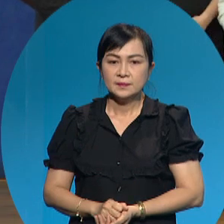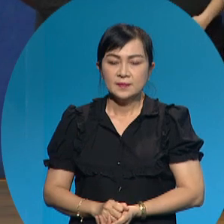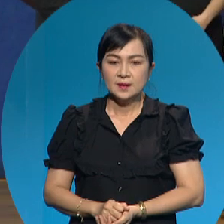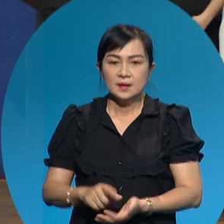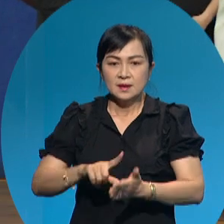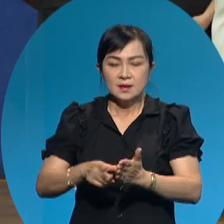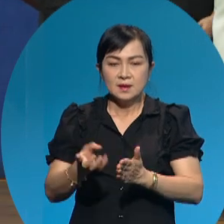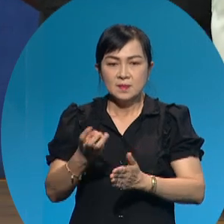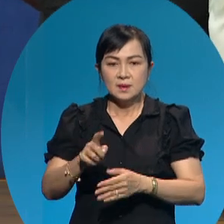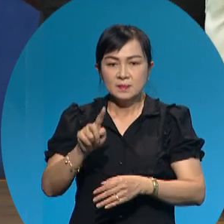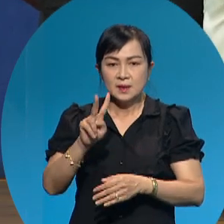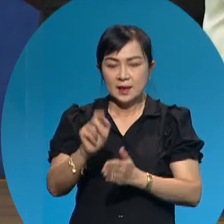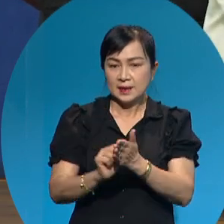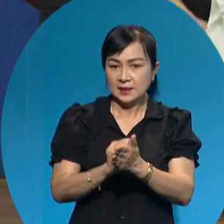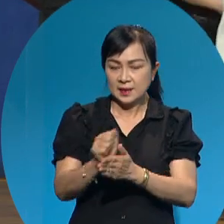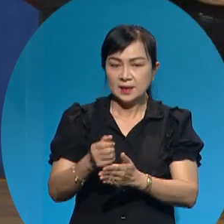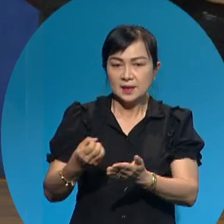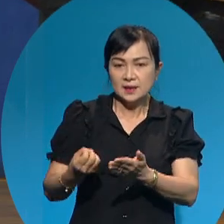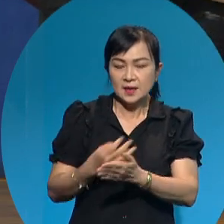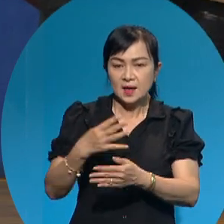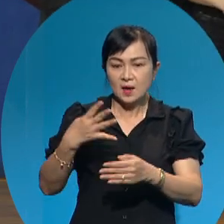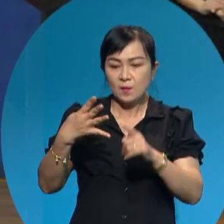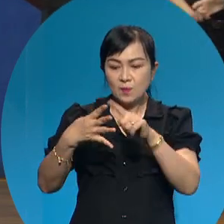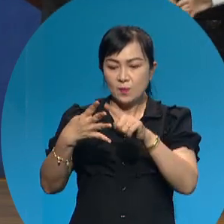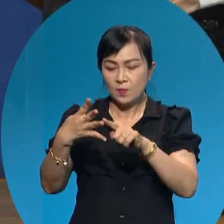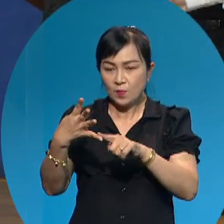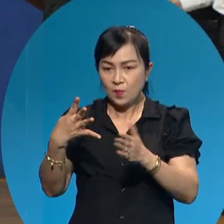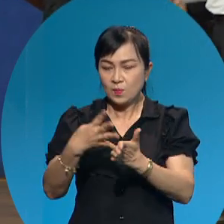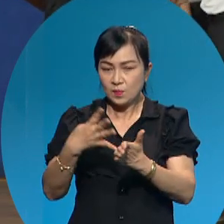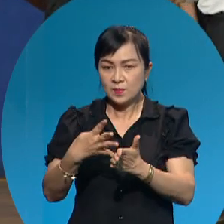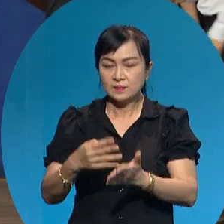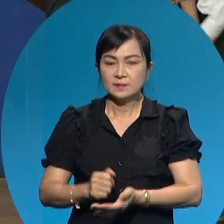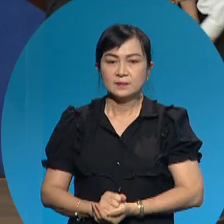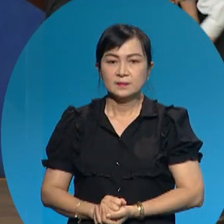Thời gian vay tối đa 12 tháng, thanh toán chia làm 4 phân kỳ, tức 3 tháng trả một lần.